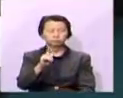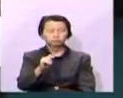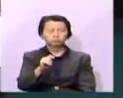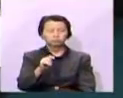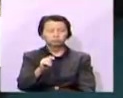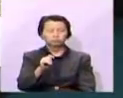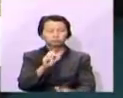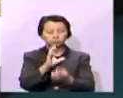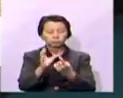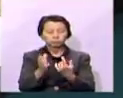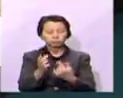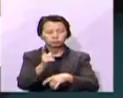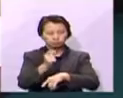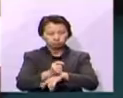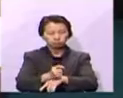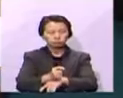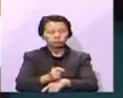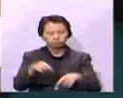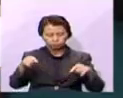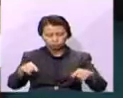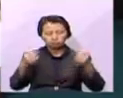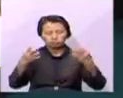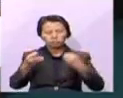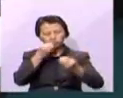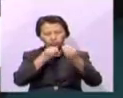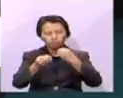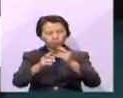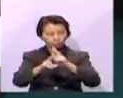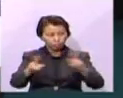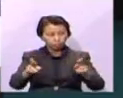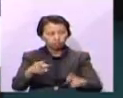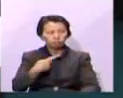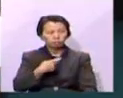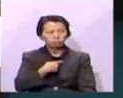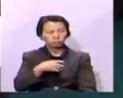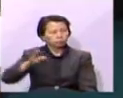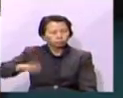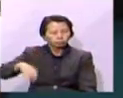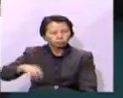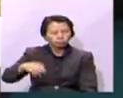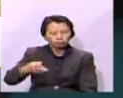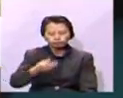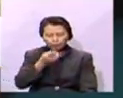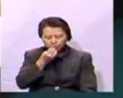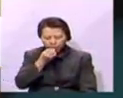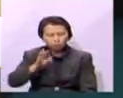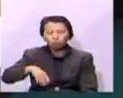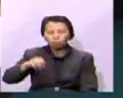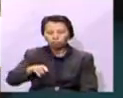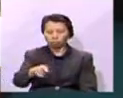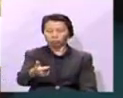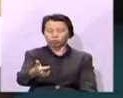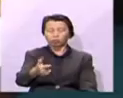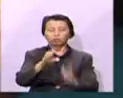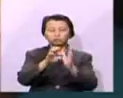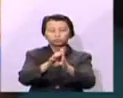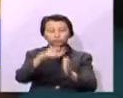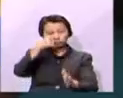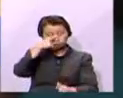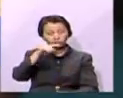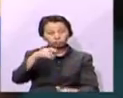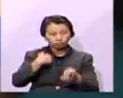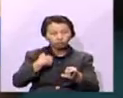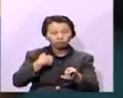di sini banyak makanan-makanan yang tersedia yang mana kami belum pernah merasainya. Contohnya seperti daripada Thailand pun